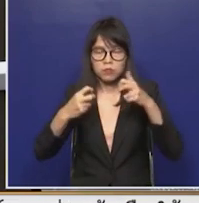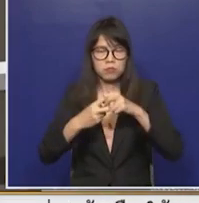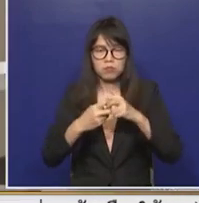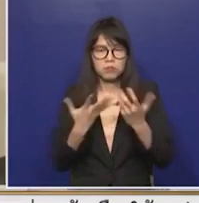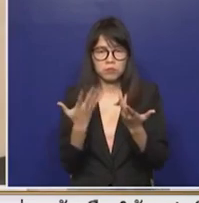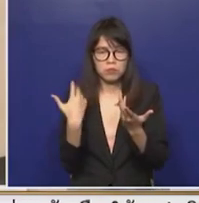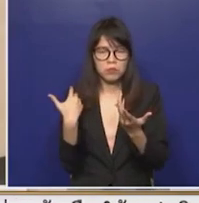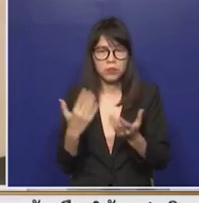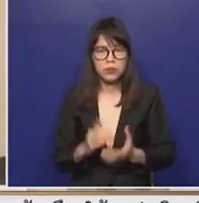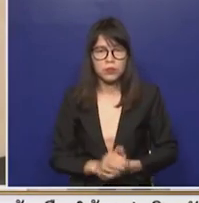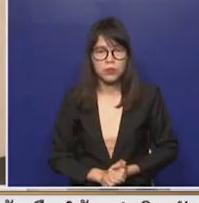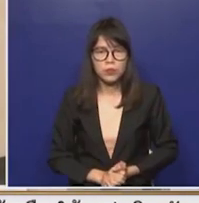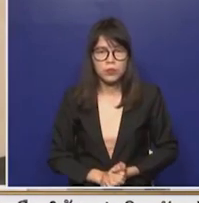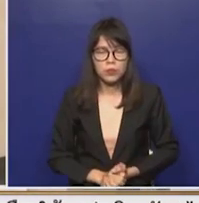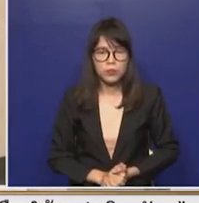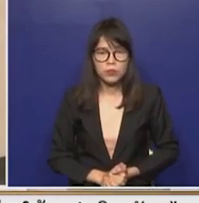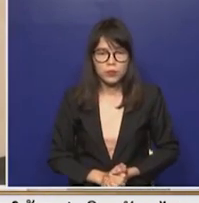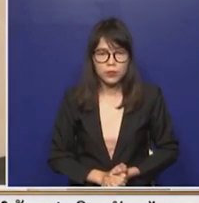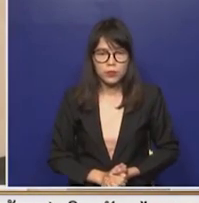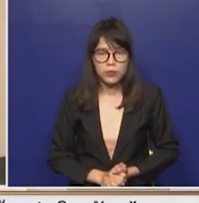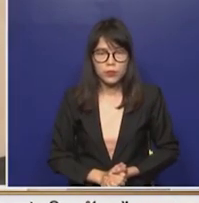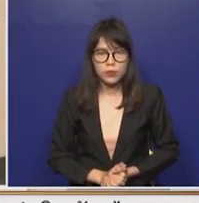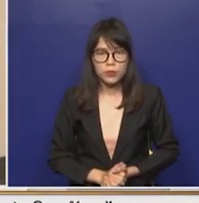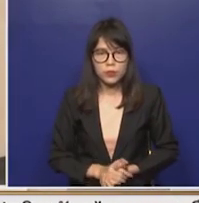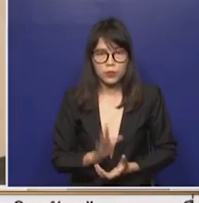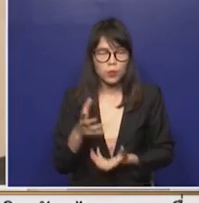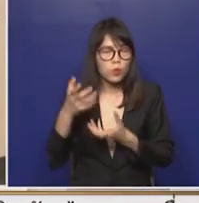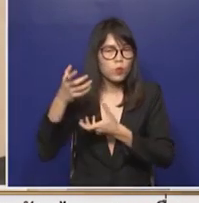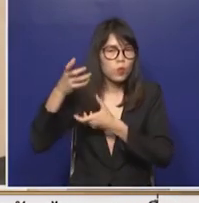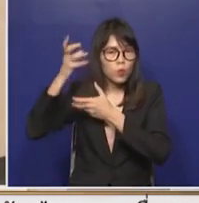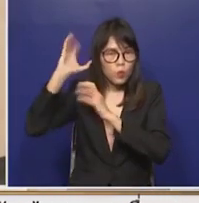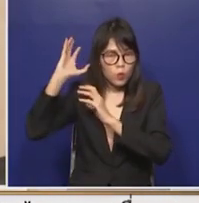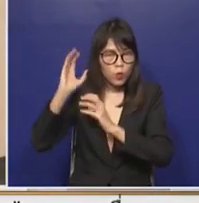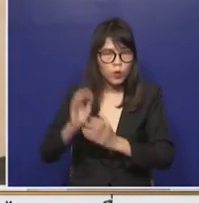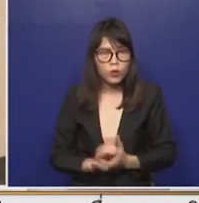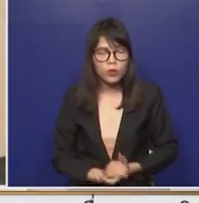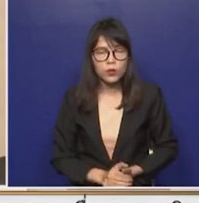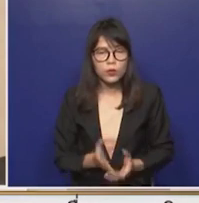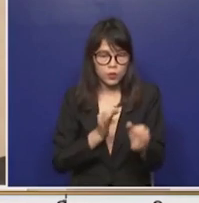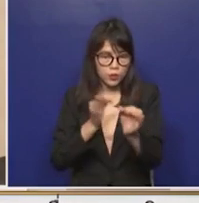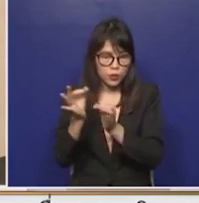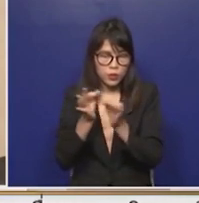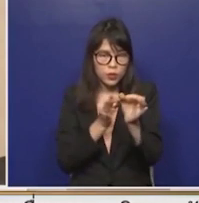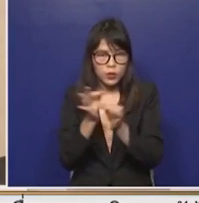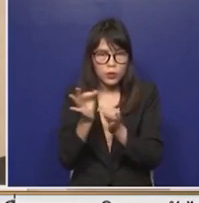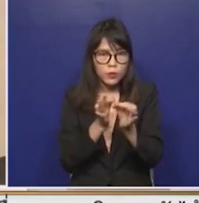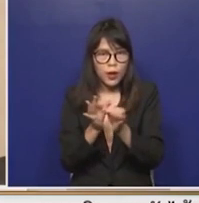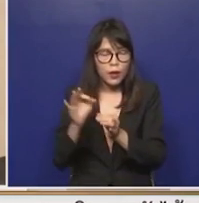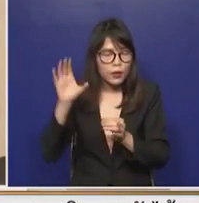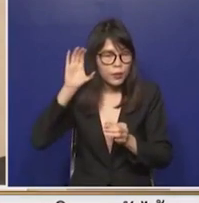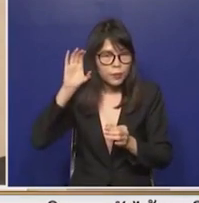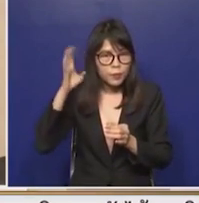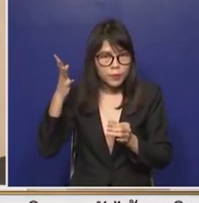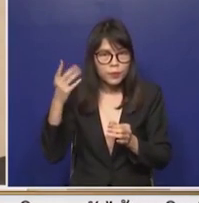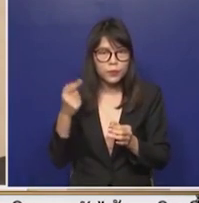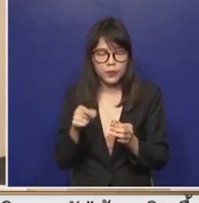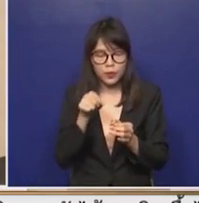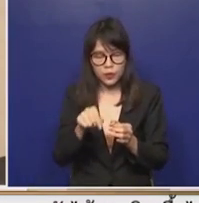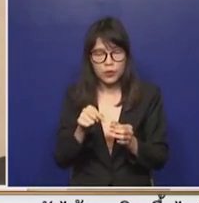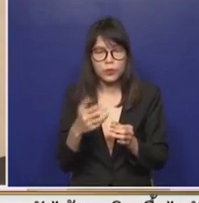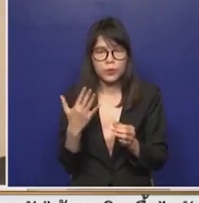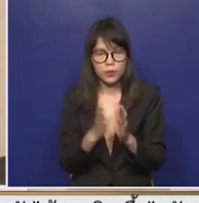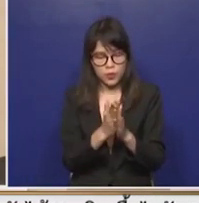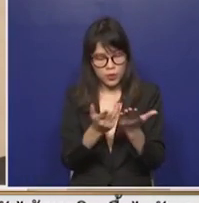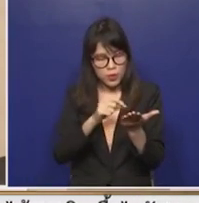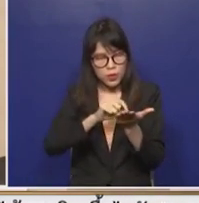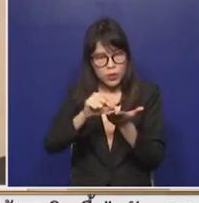นี่ไม่ใช่ครั้งแรกเราต้องย้อนกลับไปดูประวัติศาสตร์การอภิปรายวางใจเคยมียัตติทำนองนี้ส